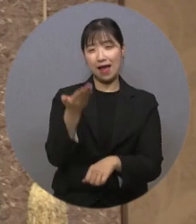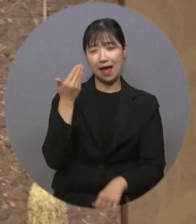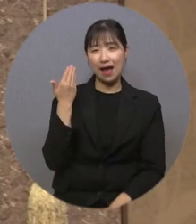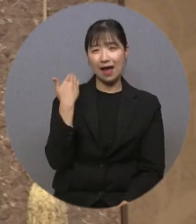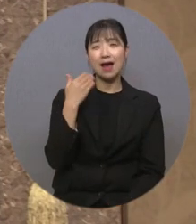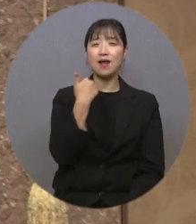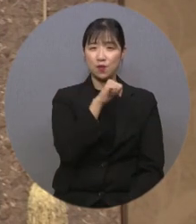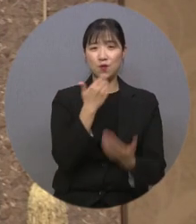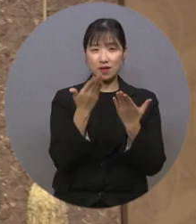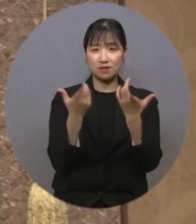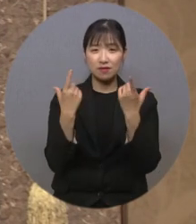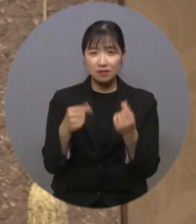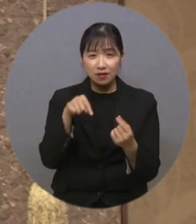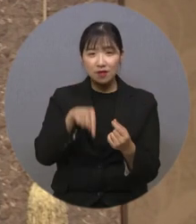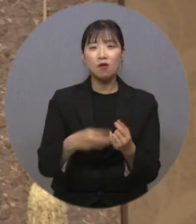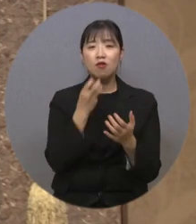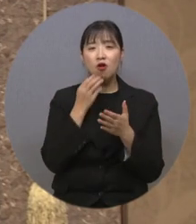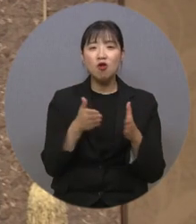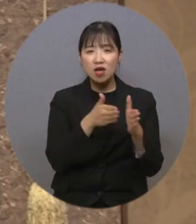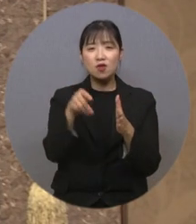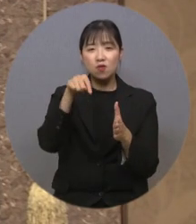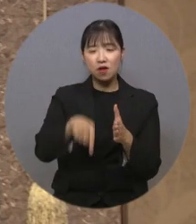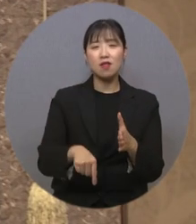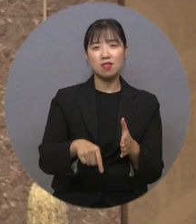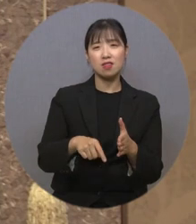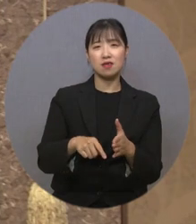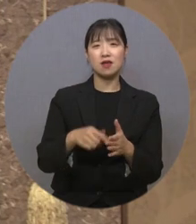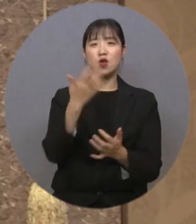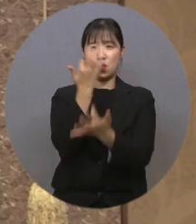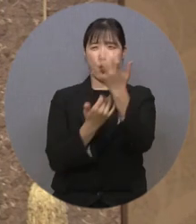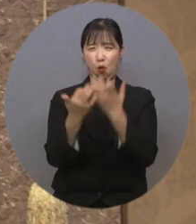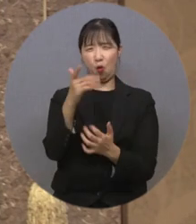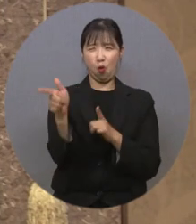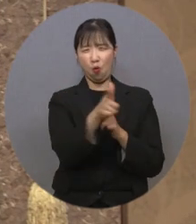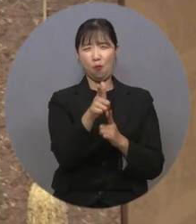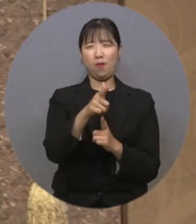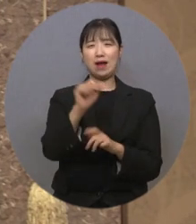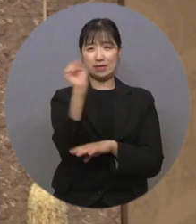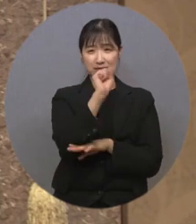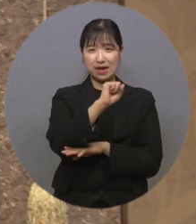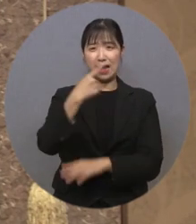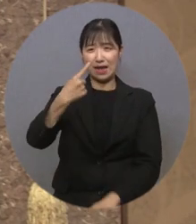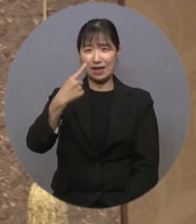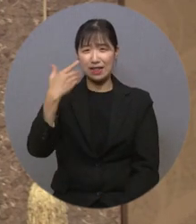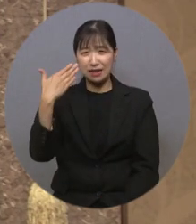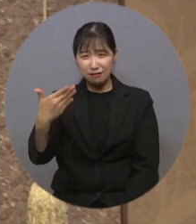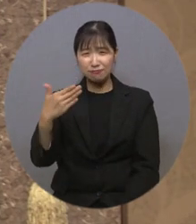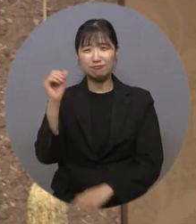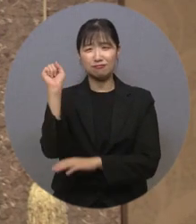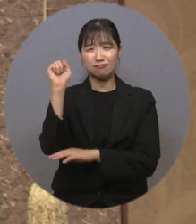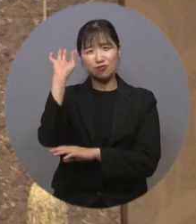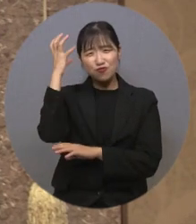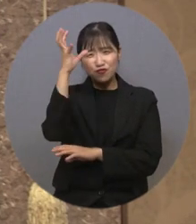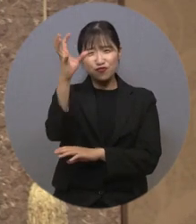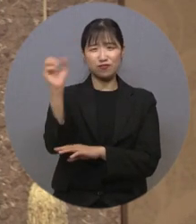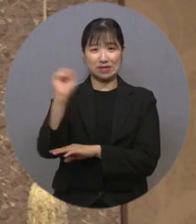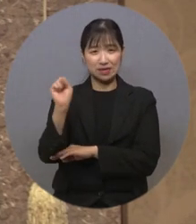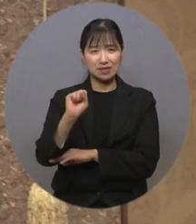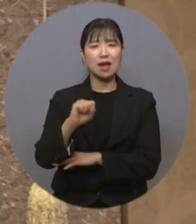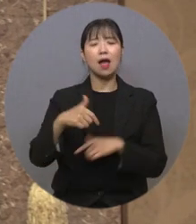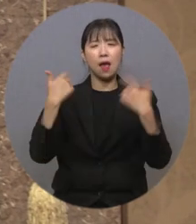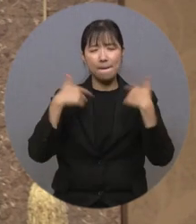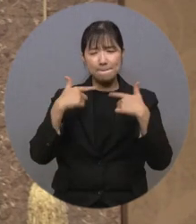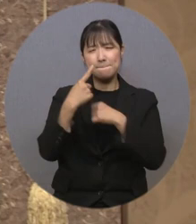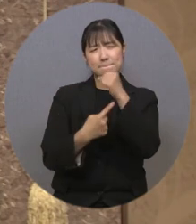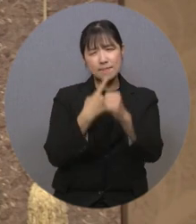소개해드렸지만은 저희 경기도에 있는 소방 차량과 구급 차량을 제가 매년 필리핀 정부에